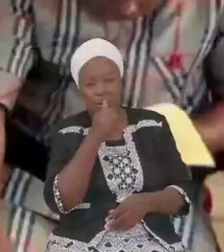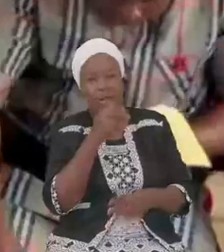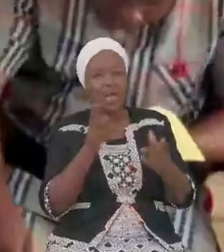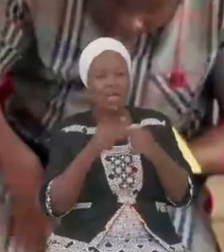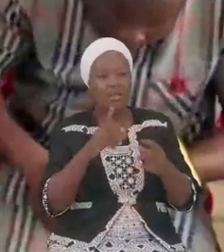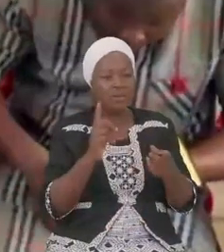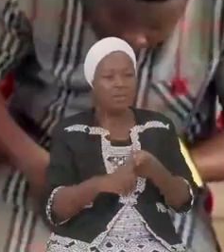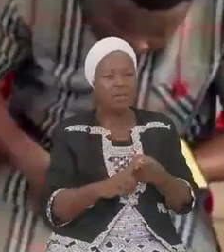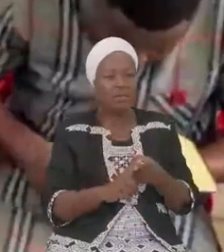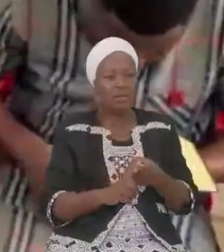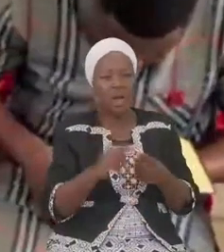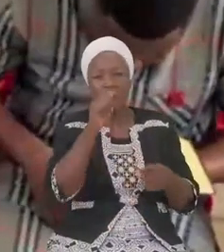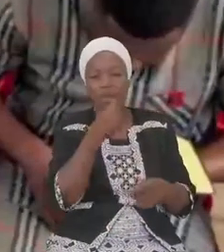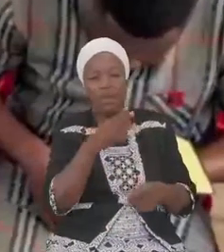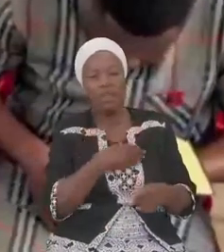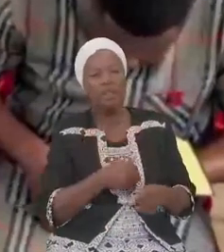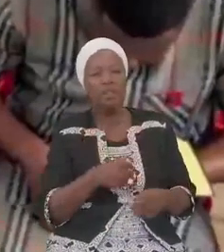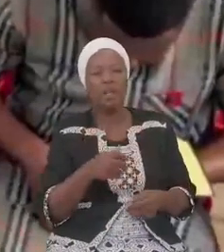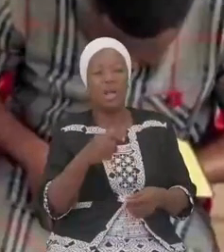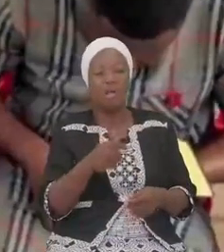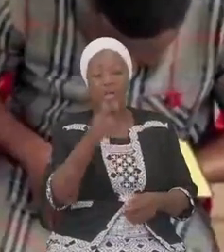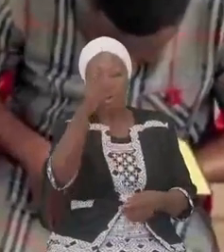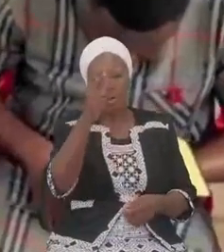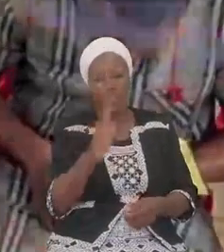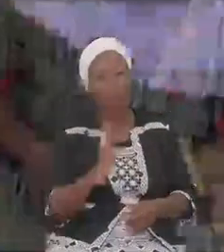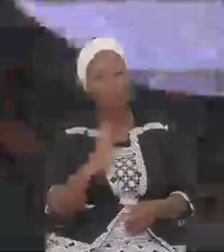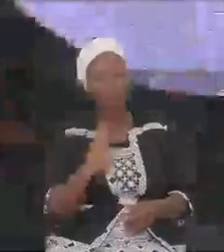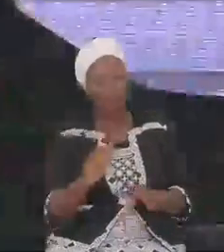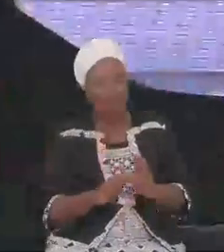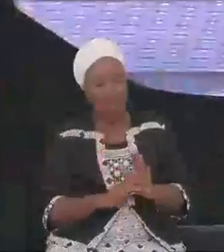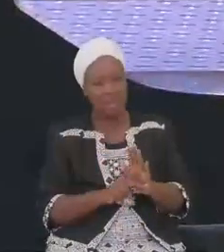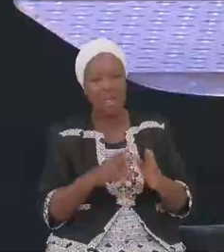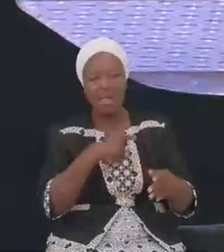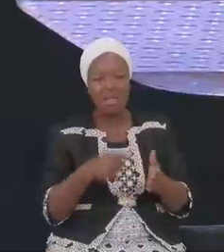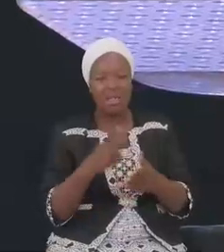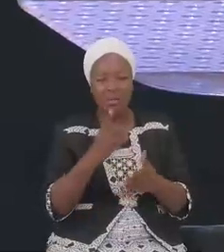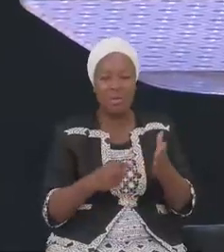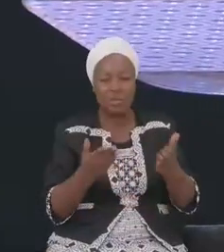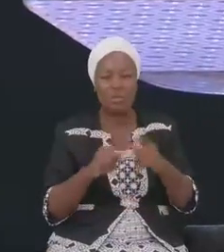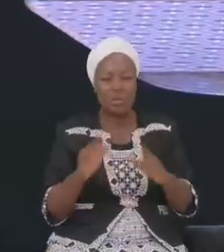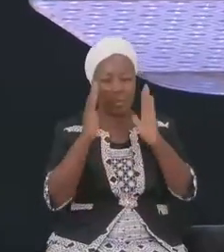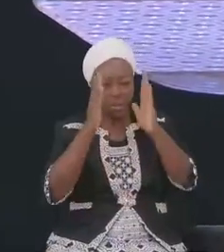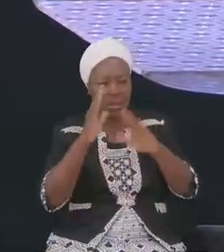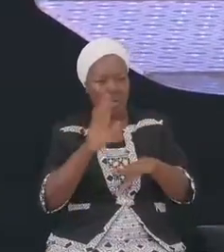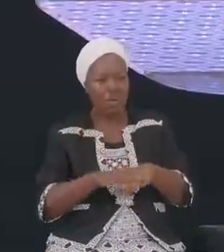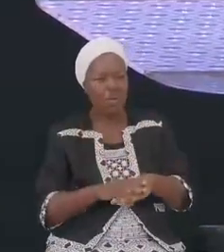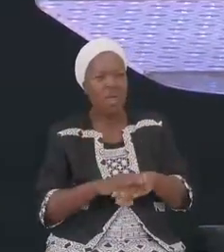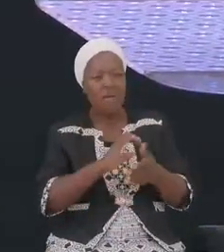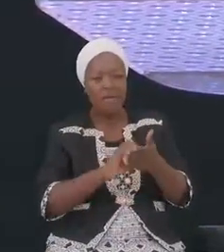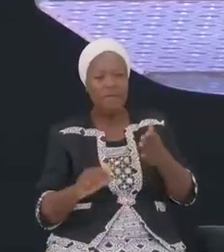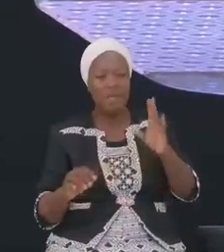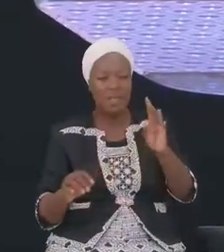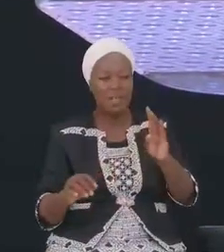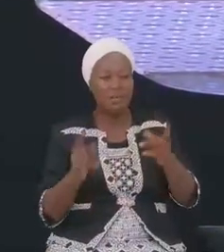la tempérance, à la patience, la piété. Voici la portion sur laquelle il veut qu'on se concentre. Le verset 7 est dit à la